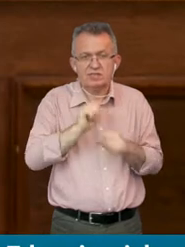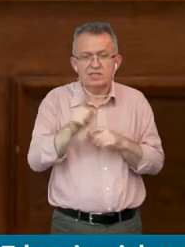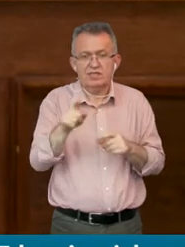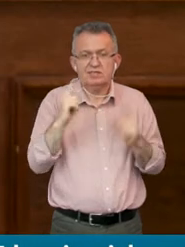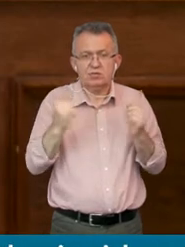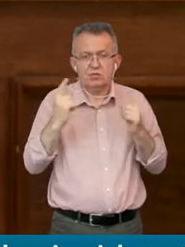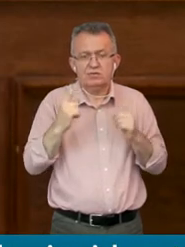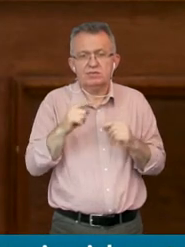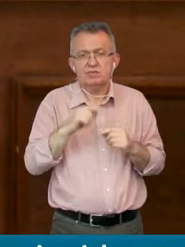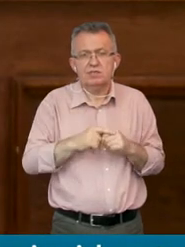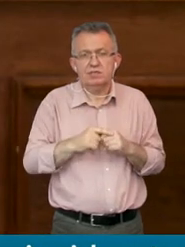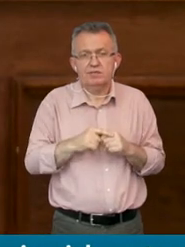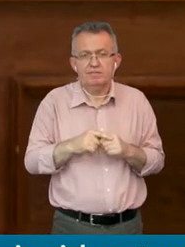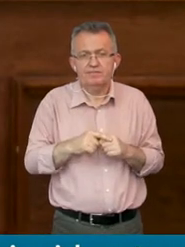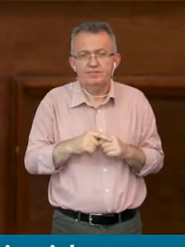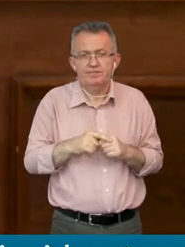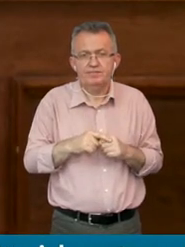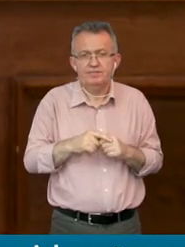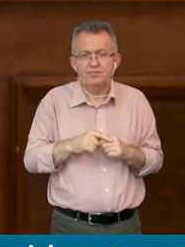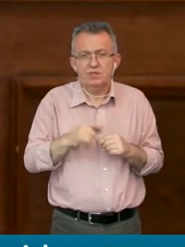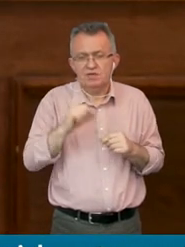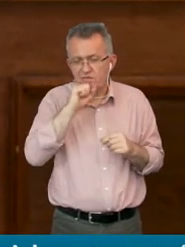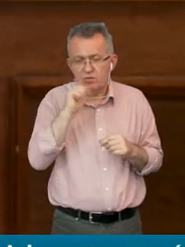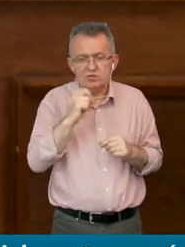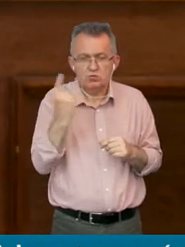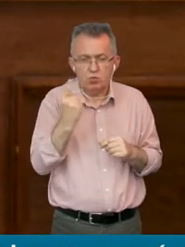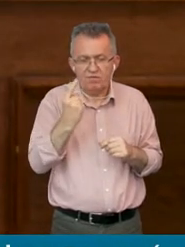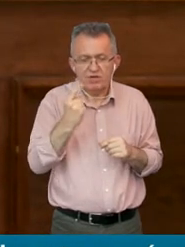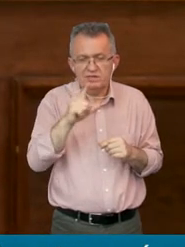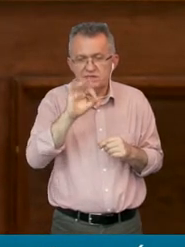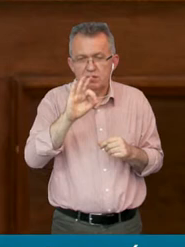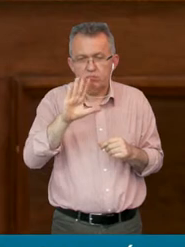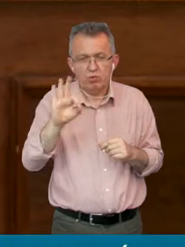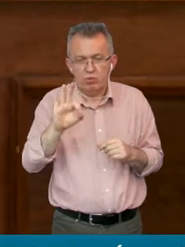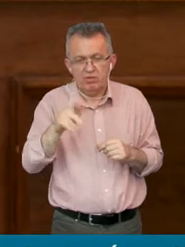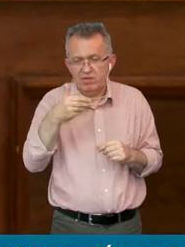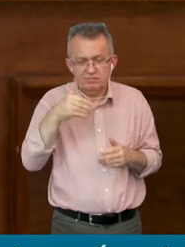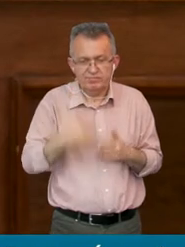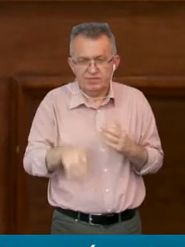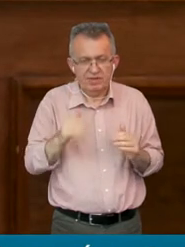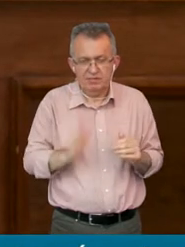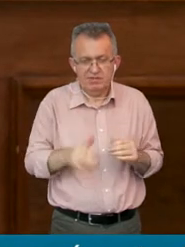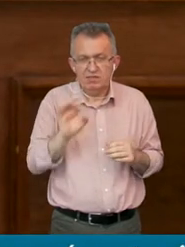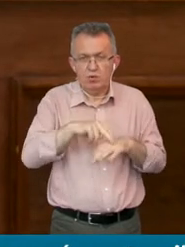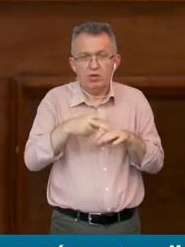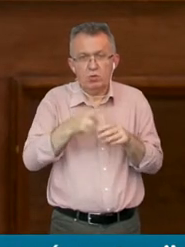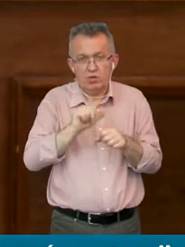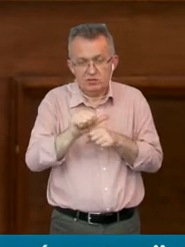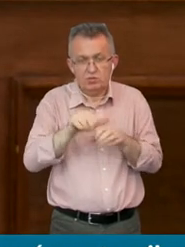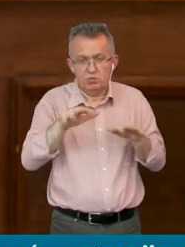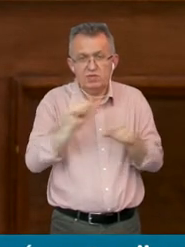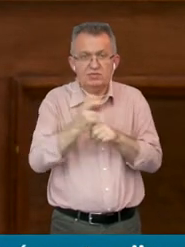sytuacja, więc na pewno tutaj żadna złotówka się z SBO nie zmarnuje i te projekty, których naprawdę jest dużo i są